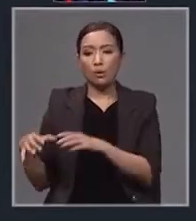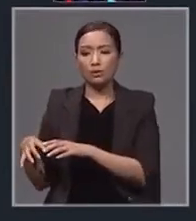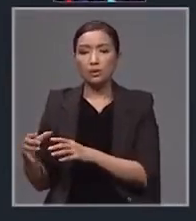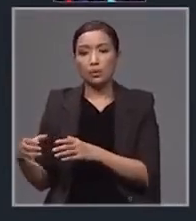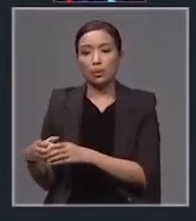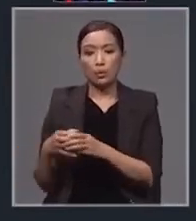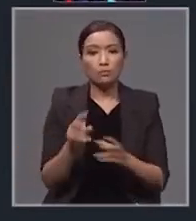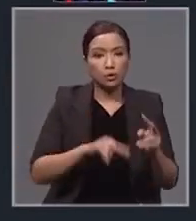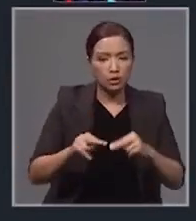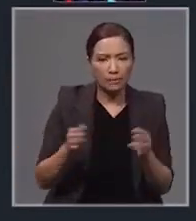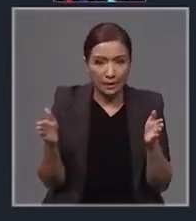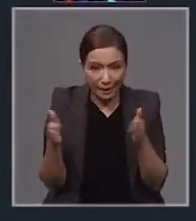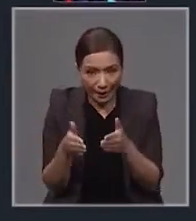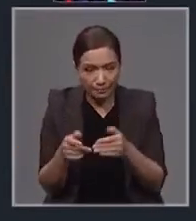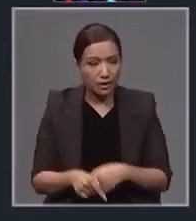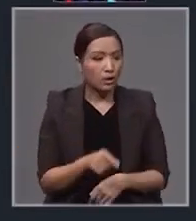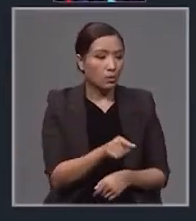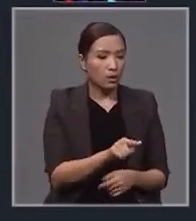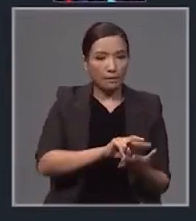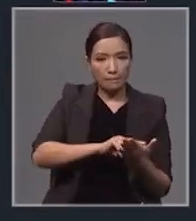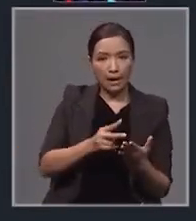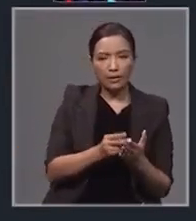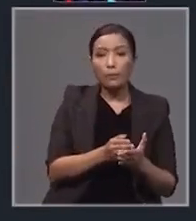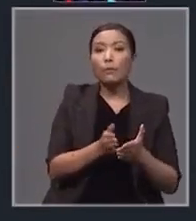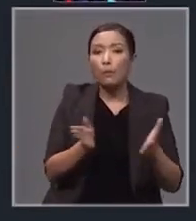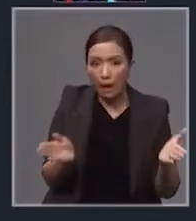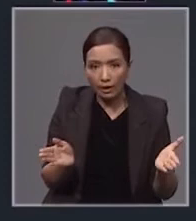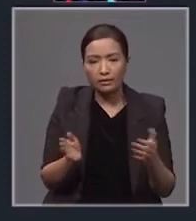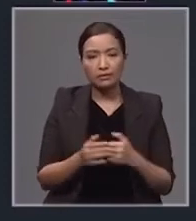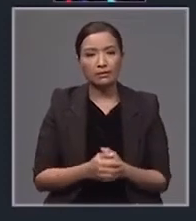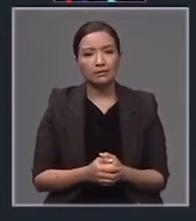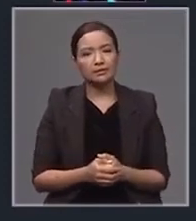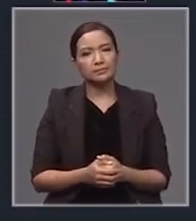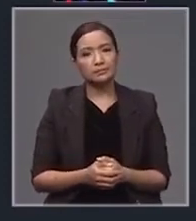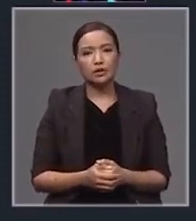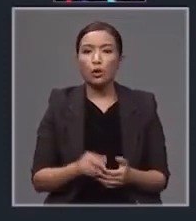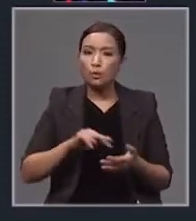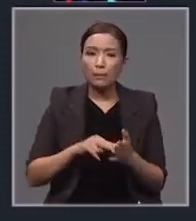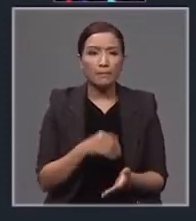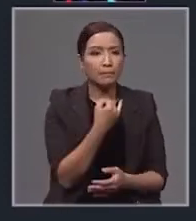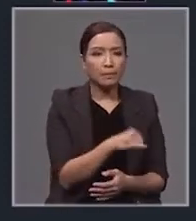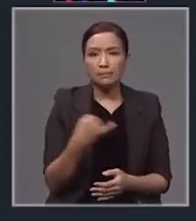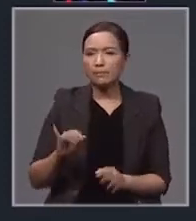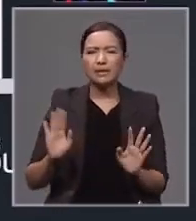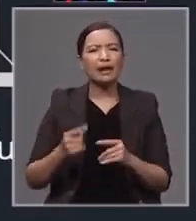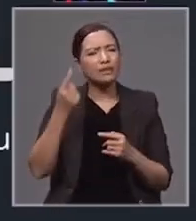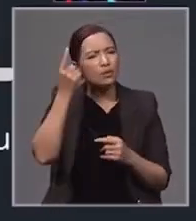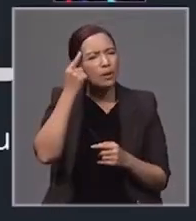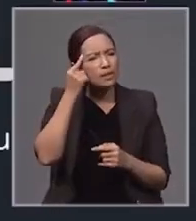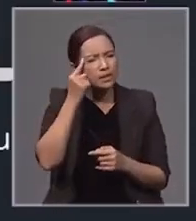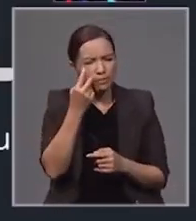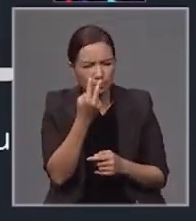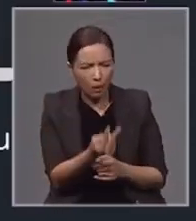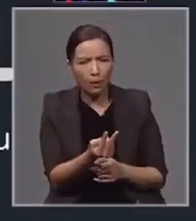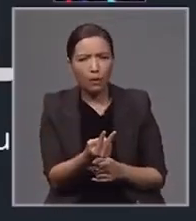ความมุมแคบบางคนตีความมุมกว้างตรงนี้มันไม่ใช่เขาไม่ผิดนะฮะแต่ว่ามันแล้วมุมมองคุณใช้แว่นอะไร